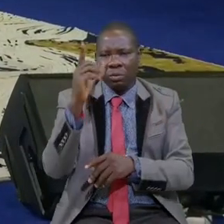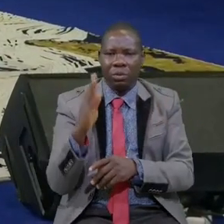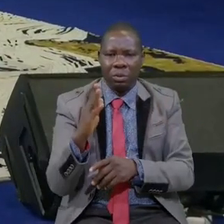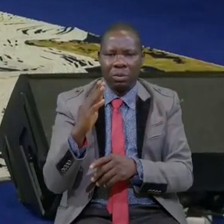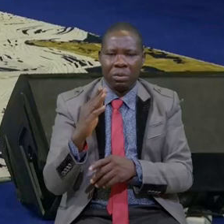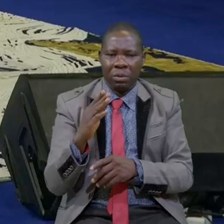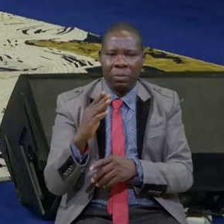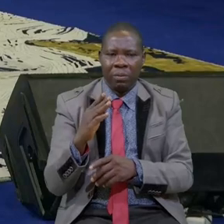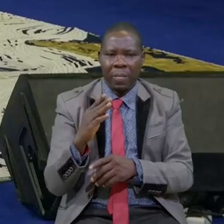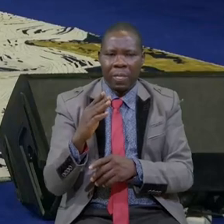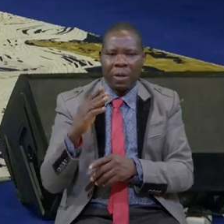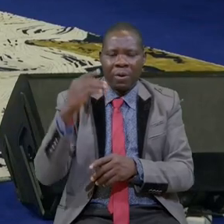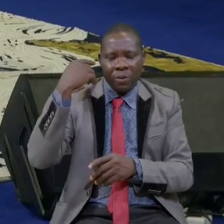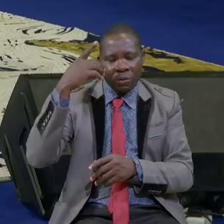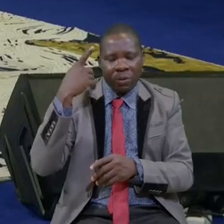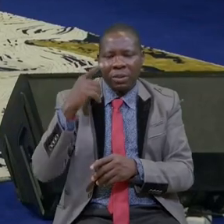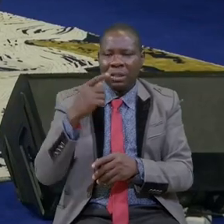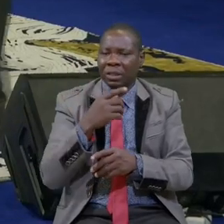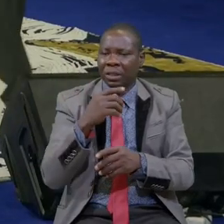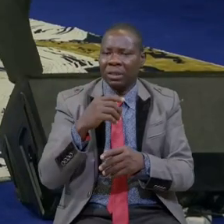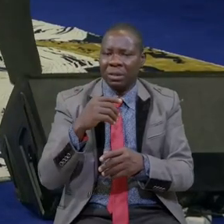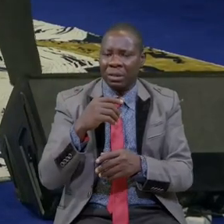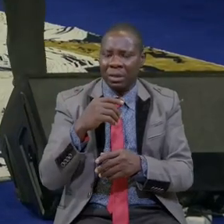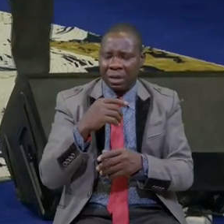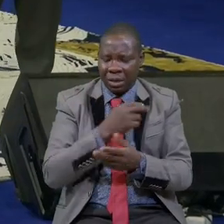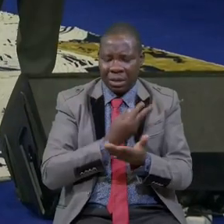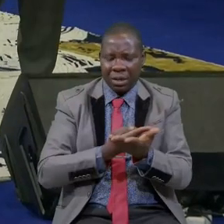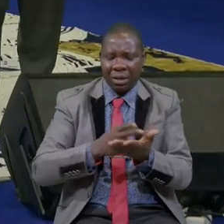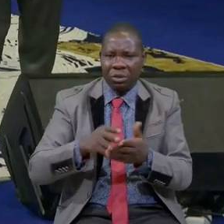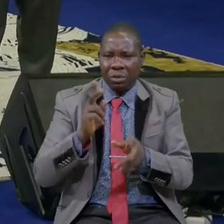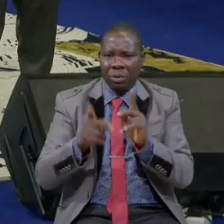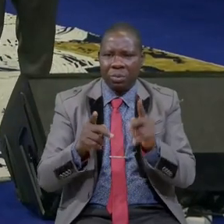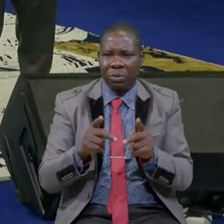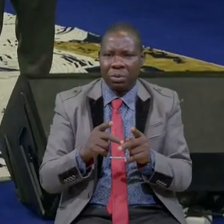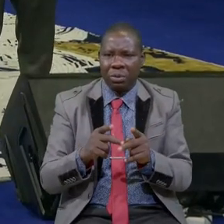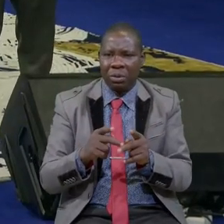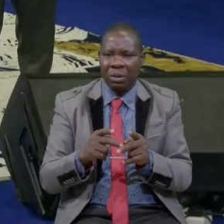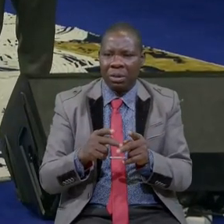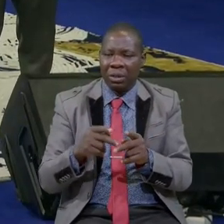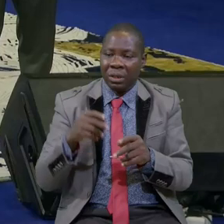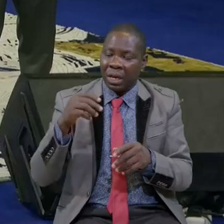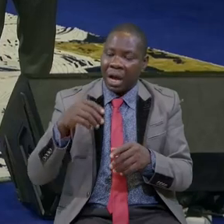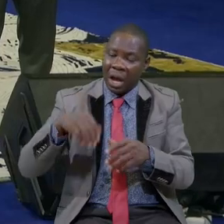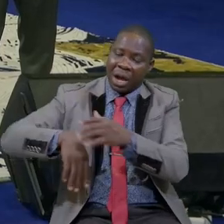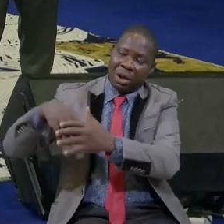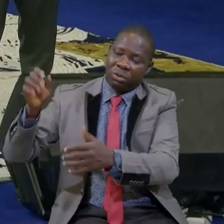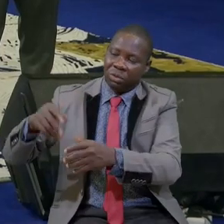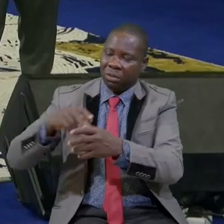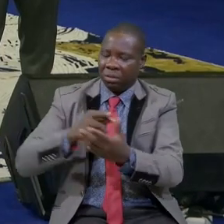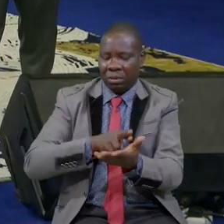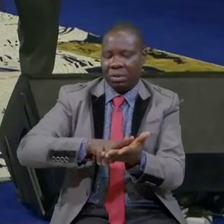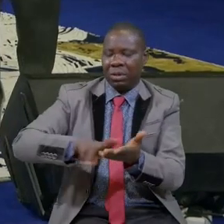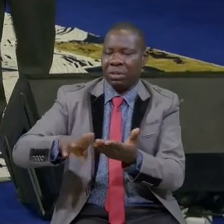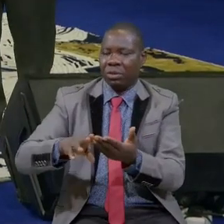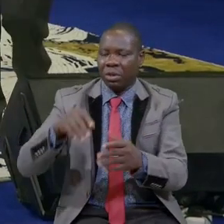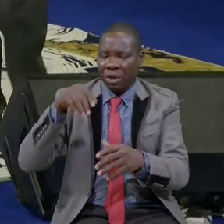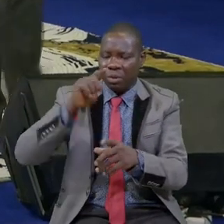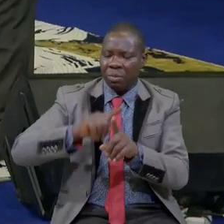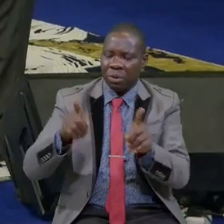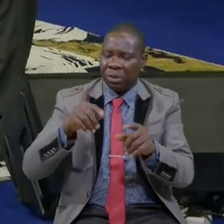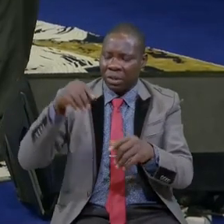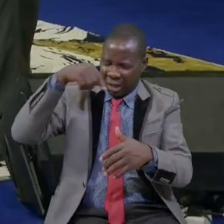justice pharisaïque. Ils sont justes à l'extérieur, mais dedans, ils sont injustes. Ils sont pécheurs. Ils sont